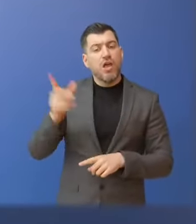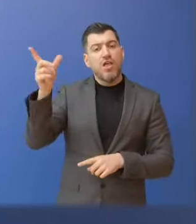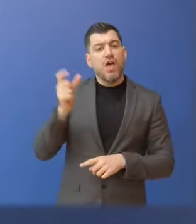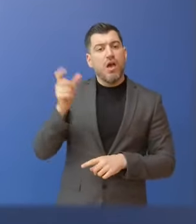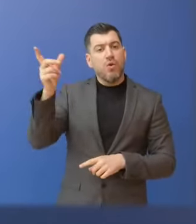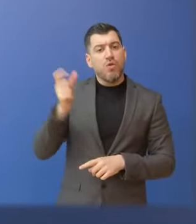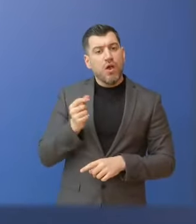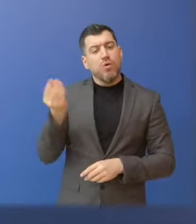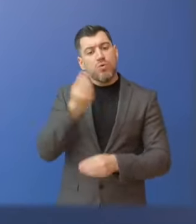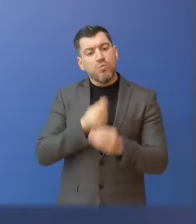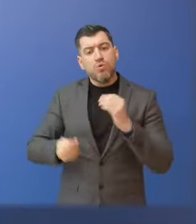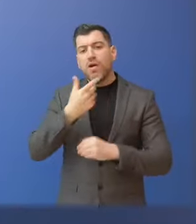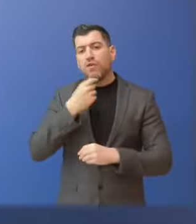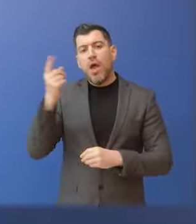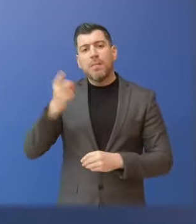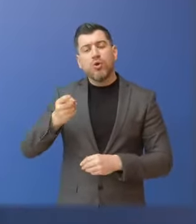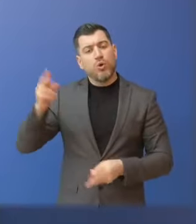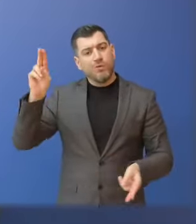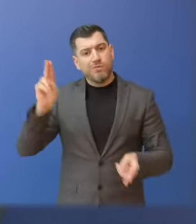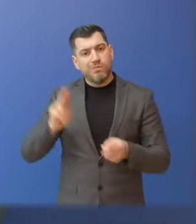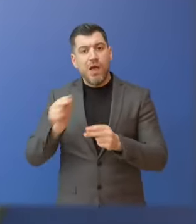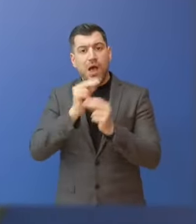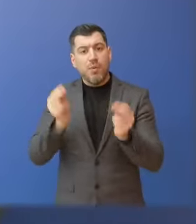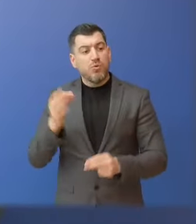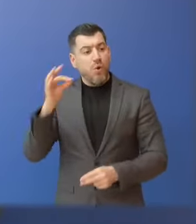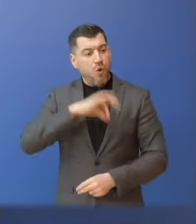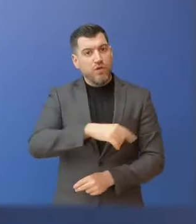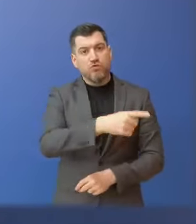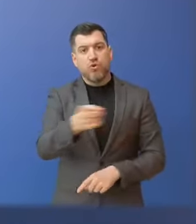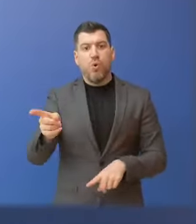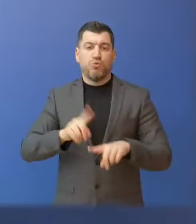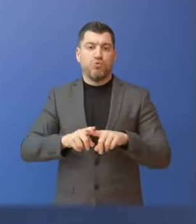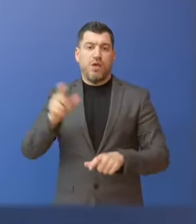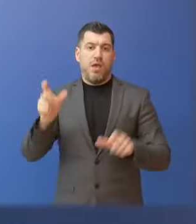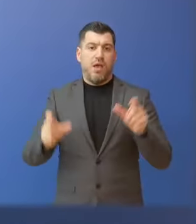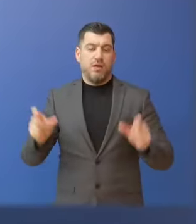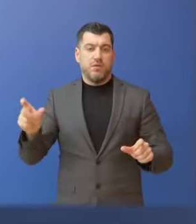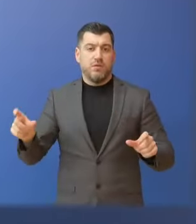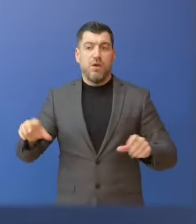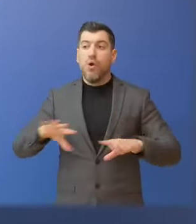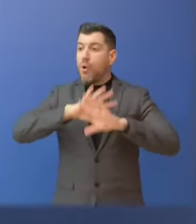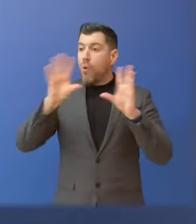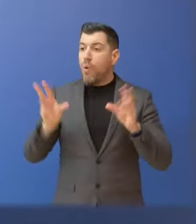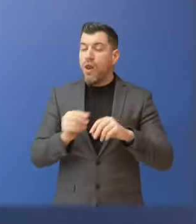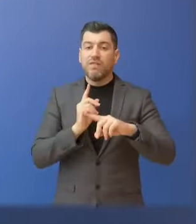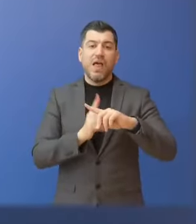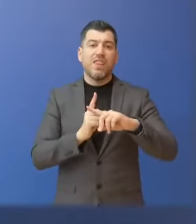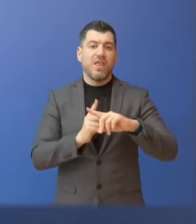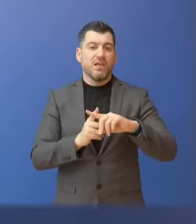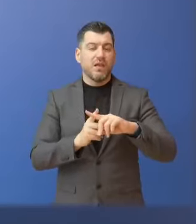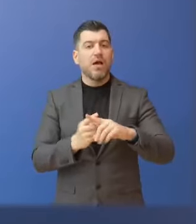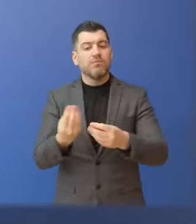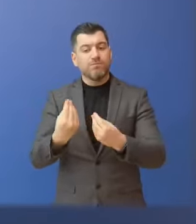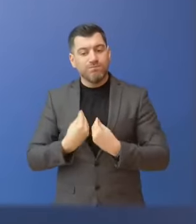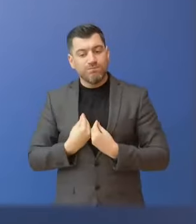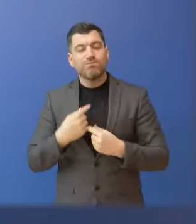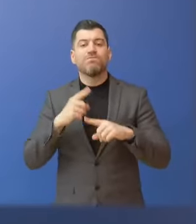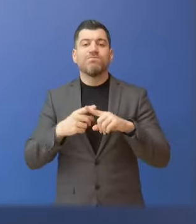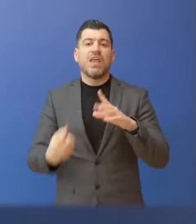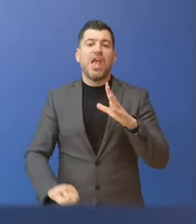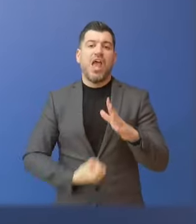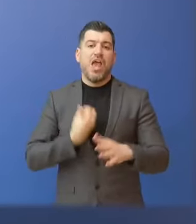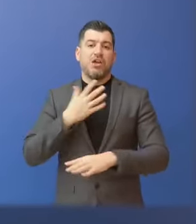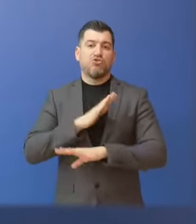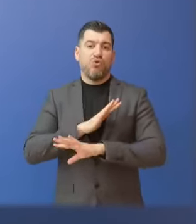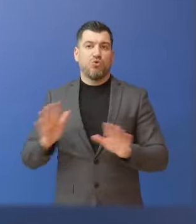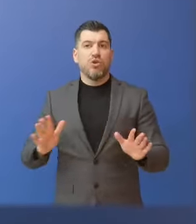στην αγορά και ενισχύουν τους έλληνες πολίτες όλα αυτά τα θετικά νέα μας καθιστούν αισιόδοξους για την πορεία της οικονομίας